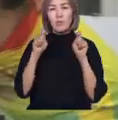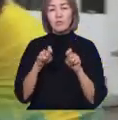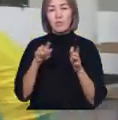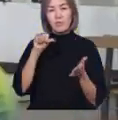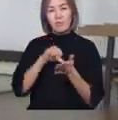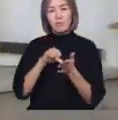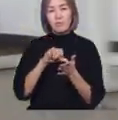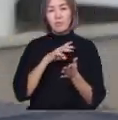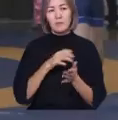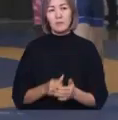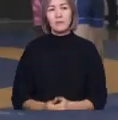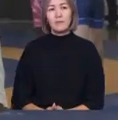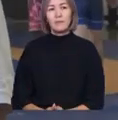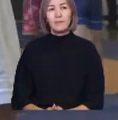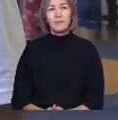осында шыңдалып жүр.